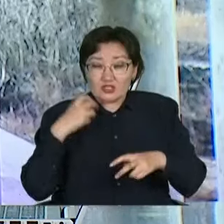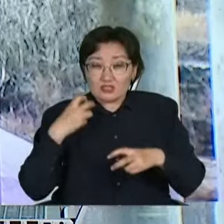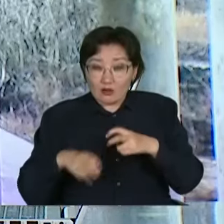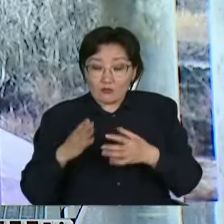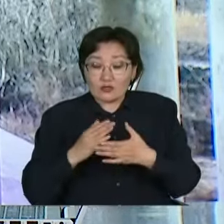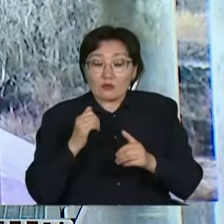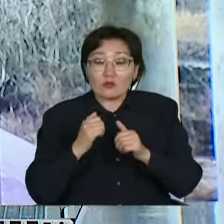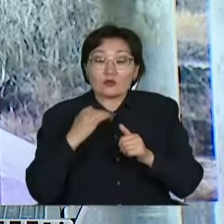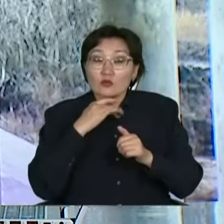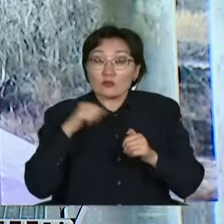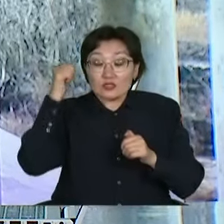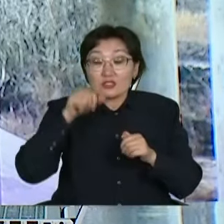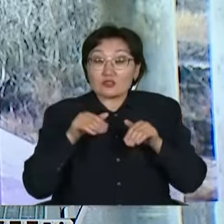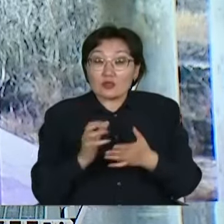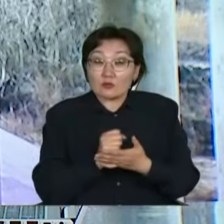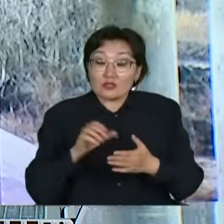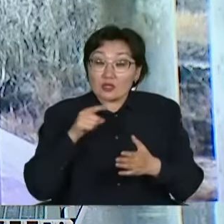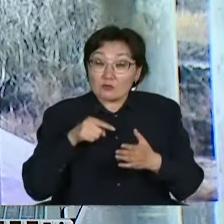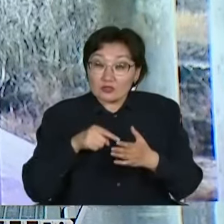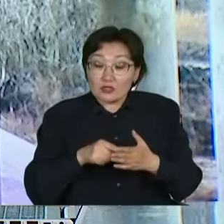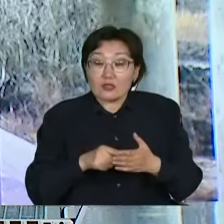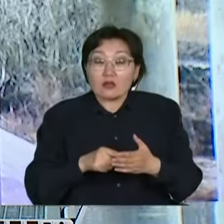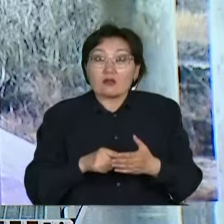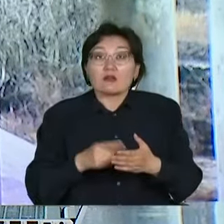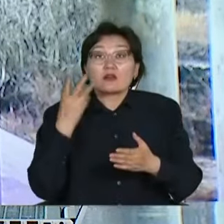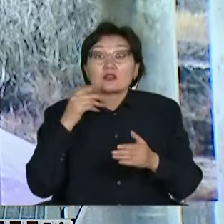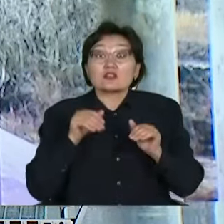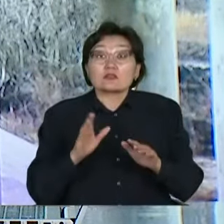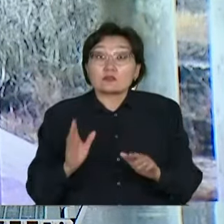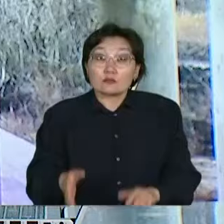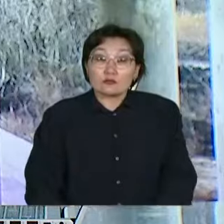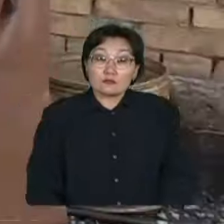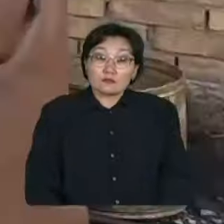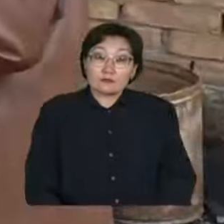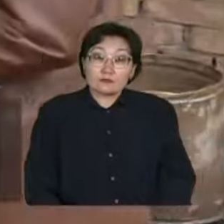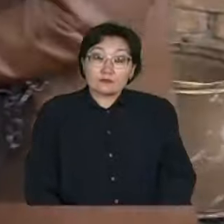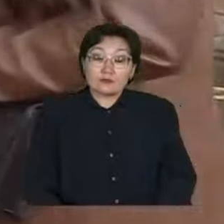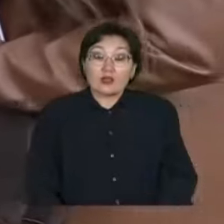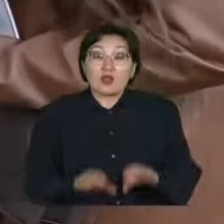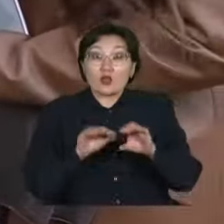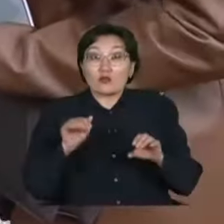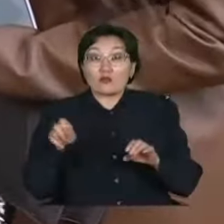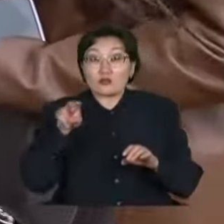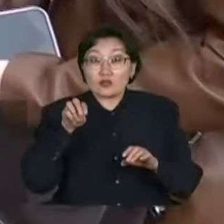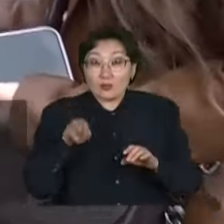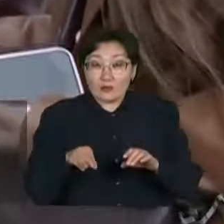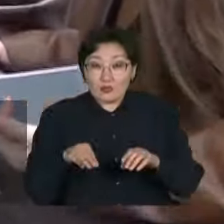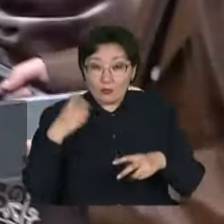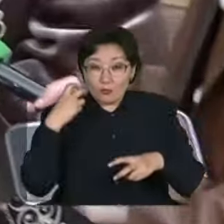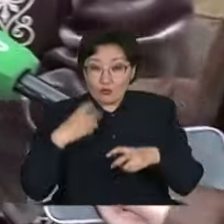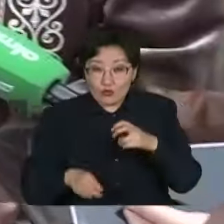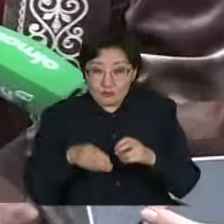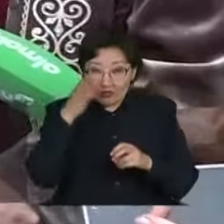Жылдар бойы шешімін таппай келген түйткілдің түйіні қашан тарқайды? Фундаменттен қақ жарылып, өліп атыр, міне,